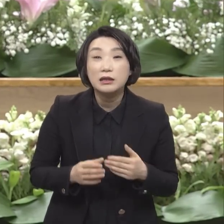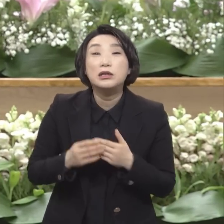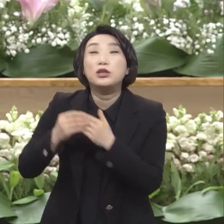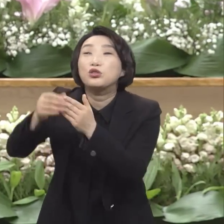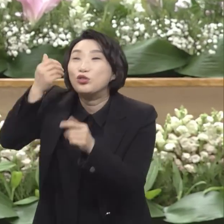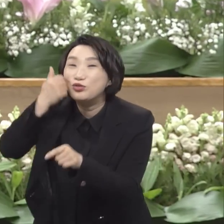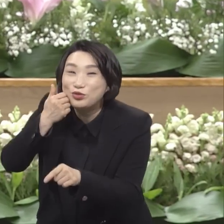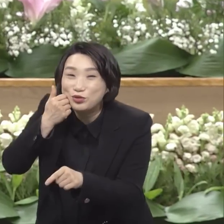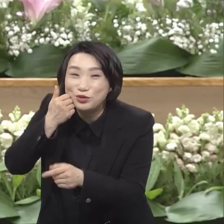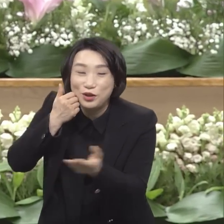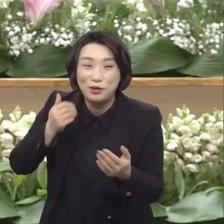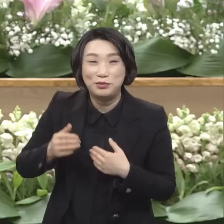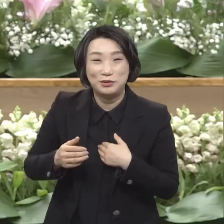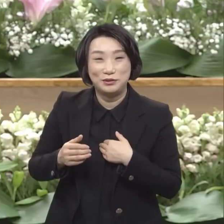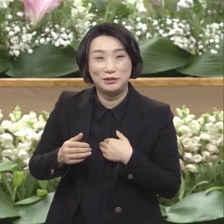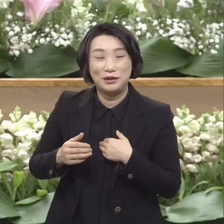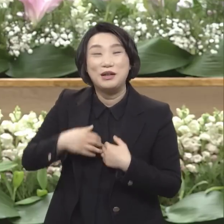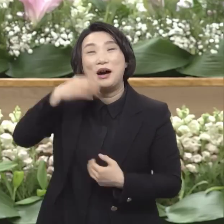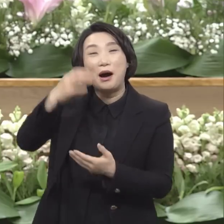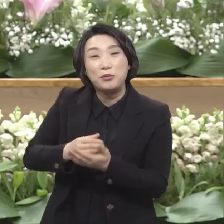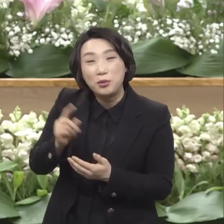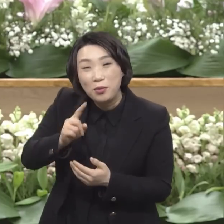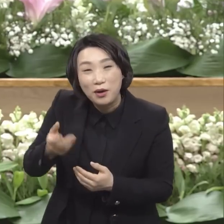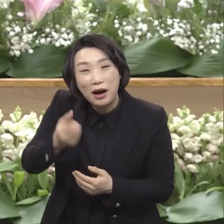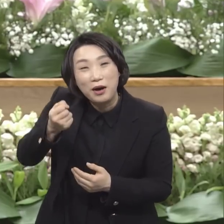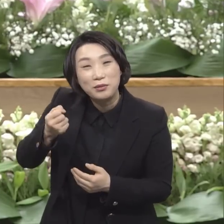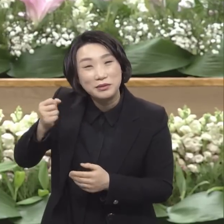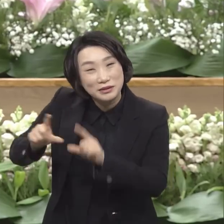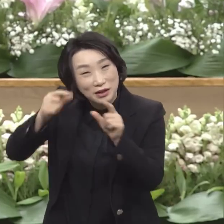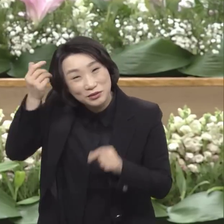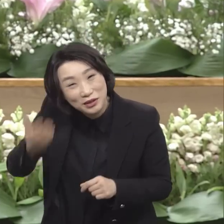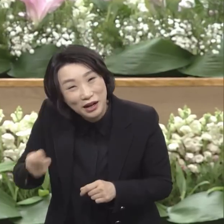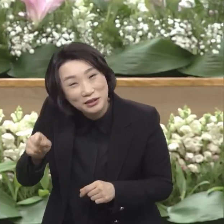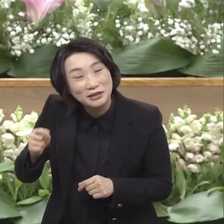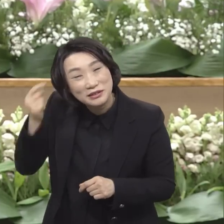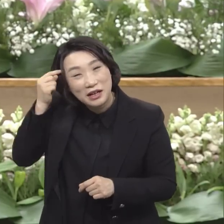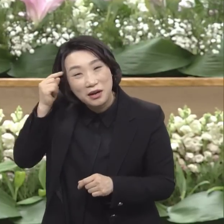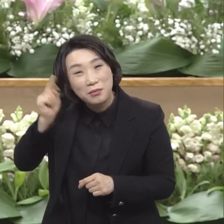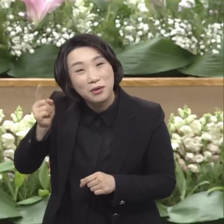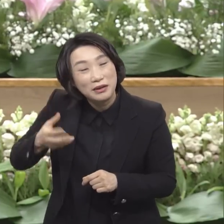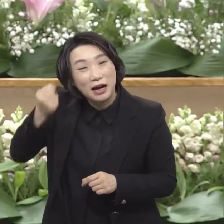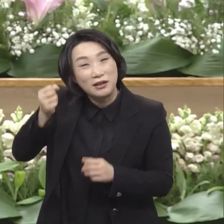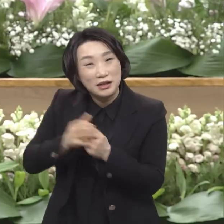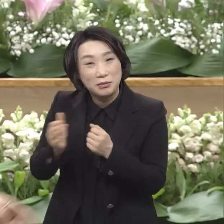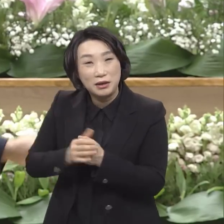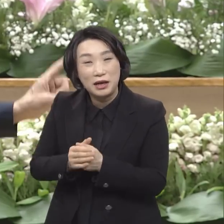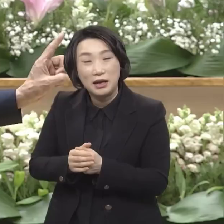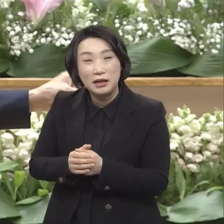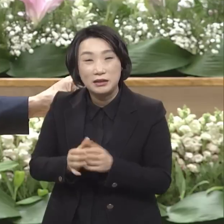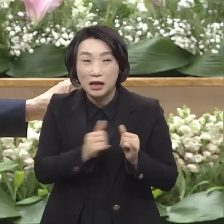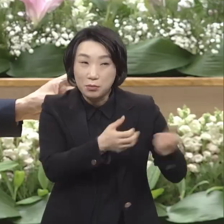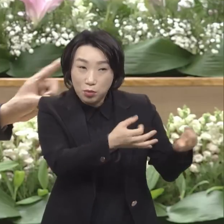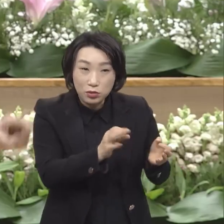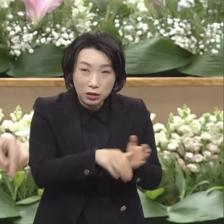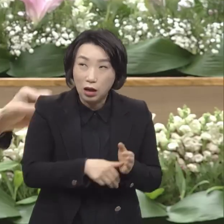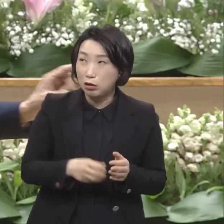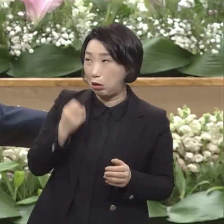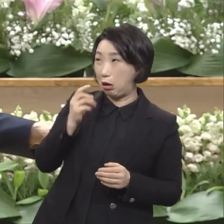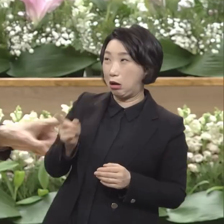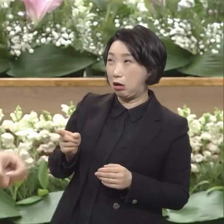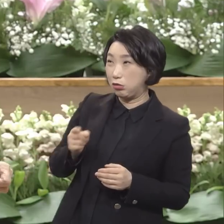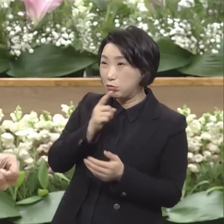때문에 그런가? 어떤 감동으로 살기 때문에 그런가? 어떤 생각이 내 안에 들어오기 때문에 사람들이 볼 때